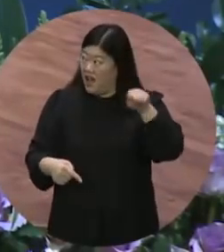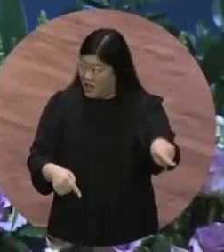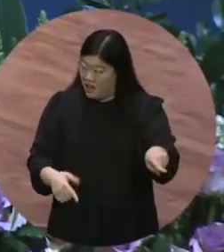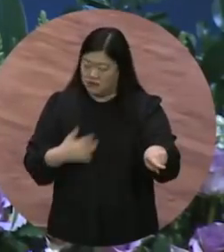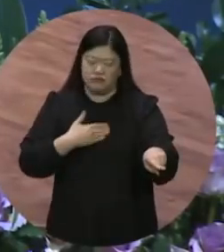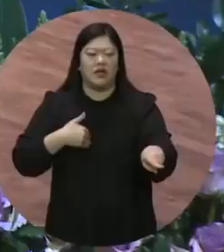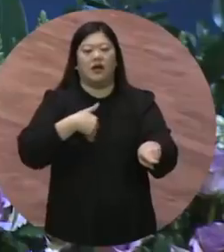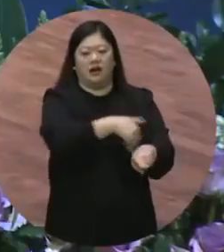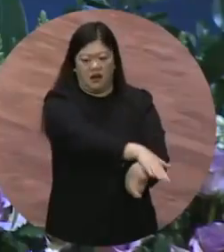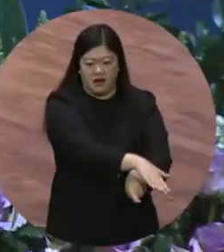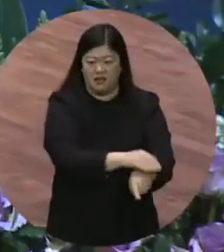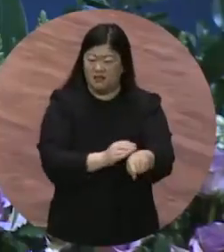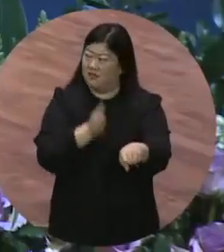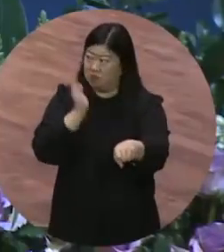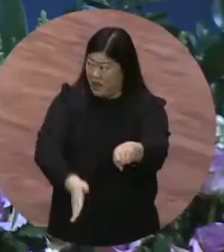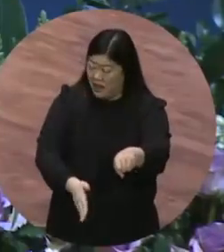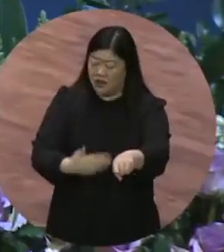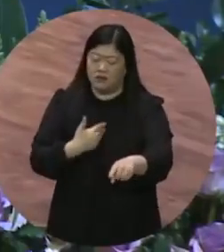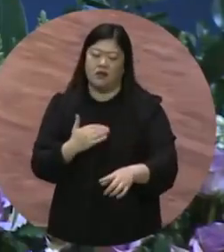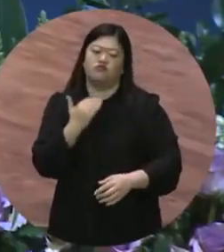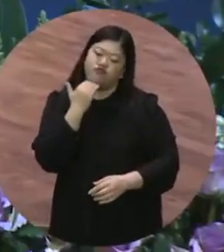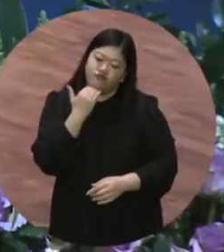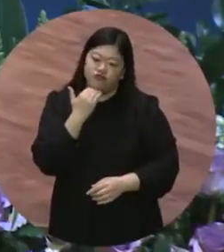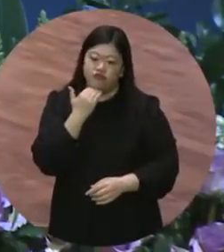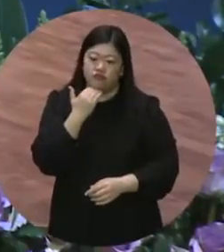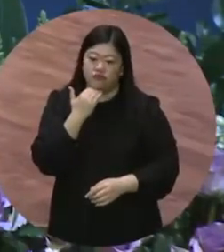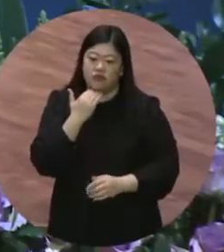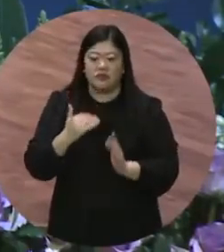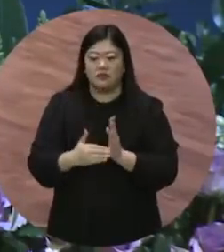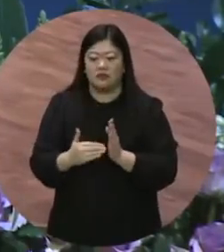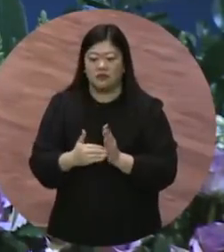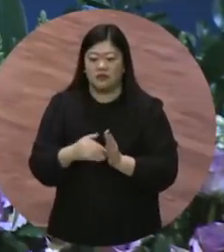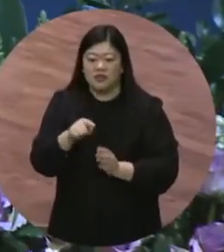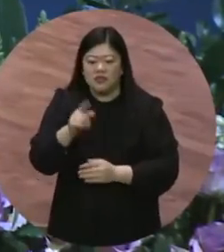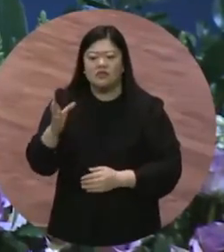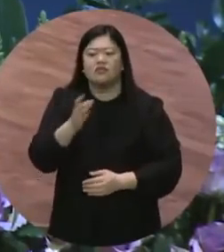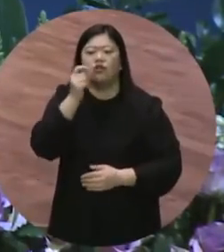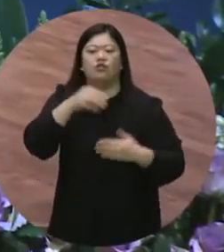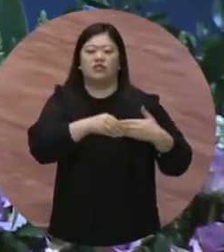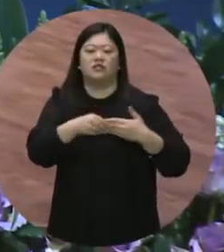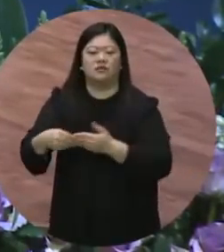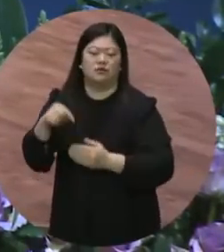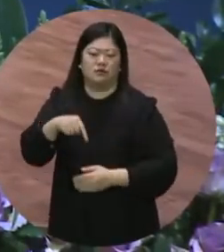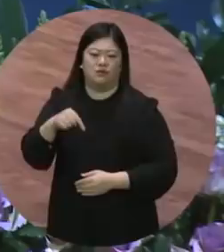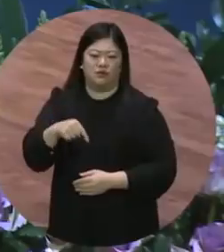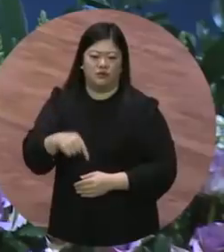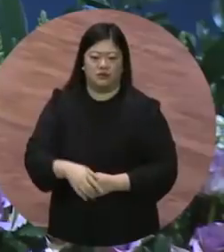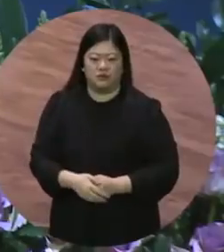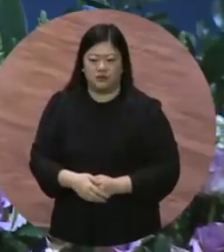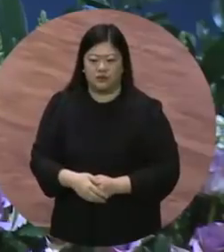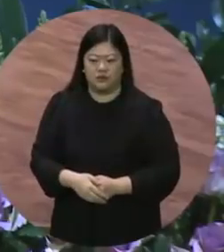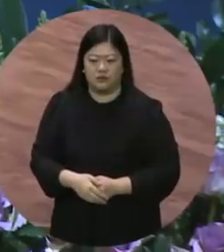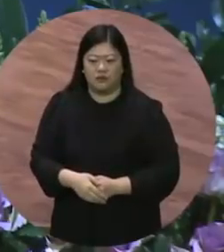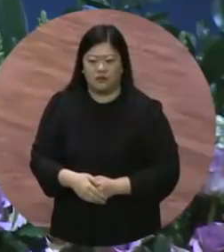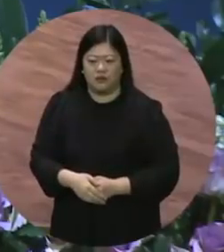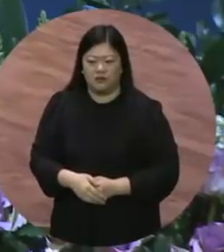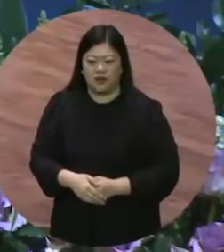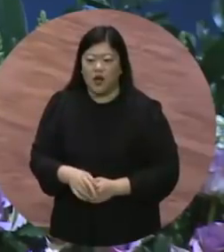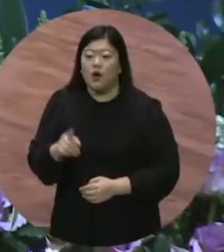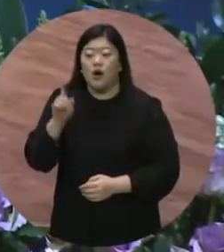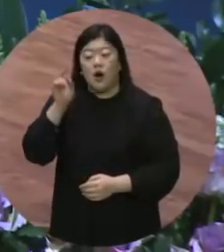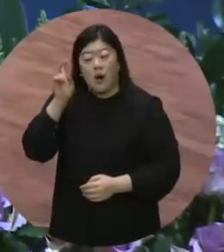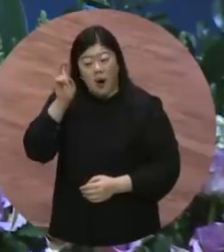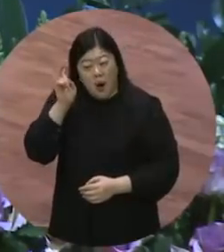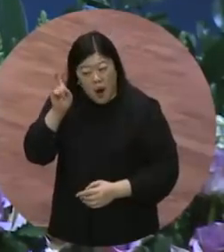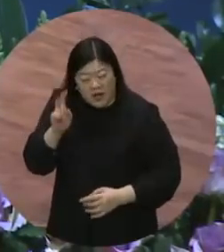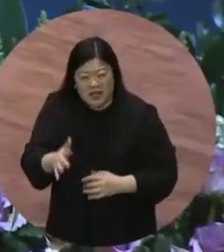왜요? 하나님의 말씀이기 때문에 그렇습니다. 그것이 성령의 인도이기 때문에 그렇습니다. 혹 도전할 때 메시지가